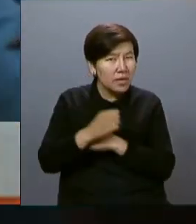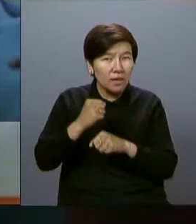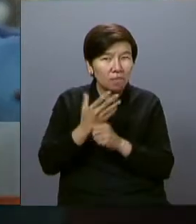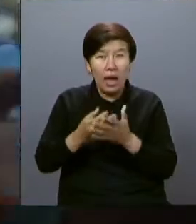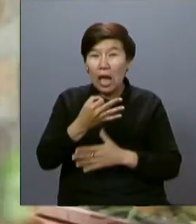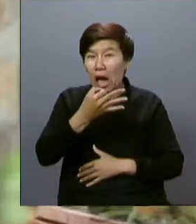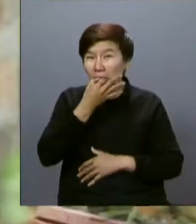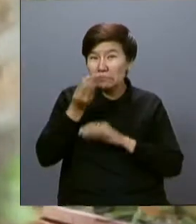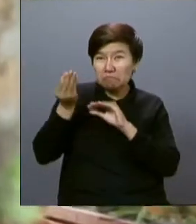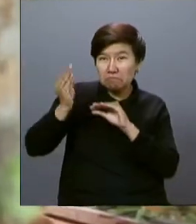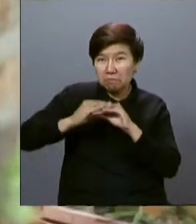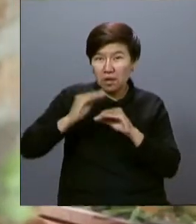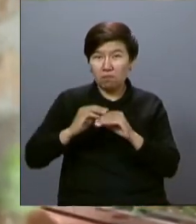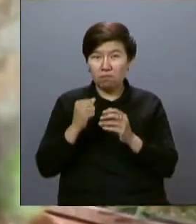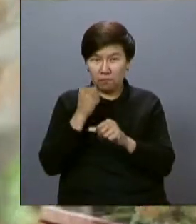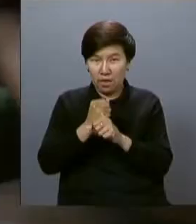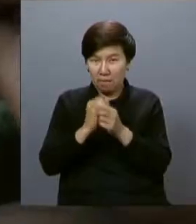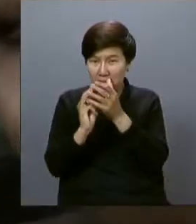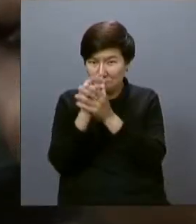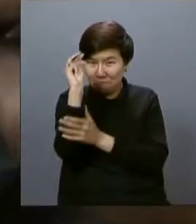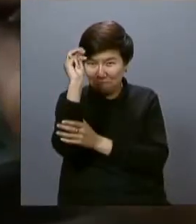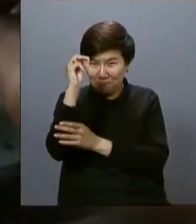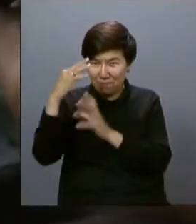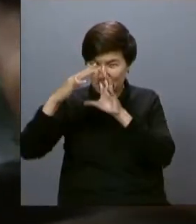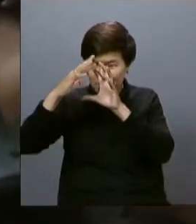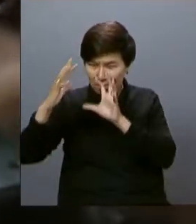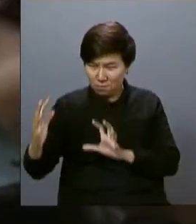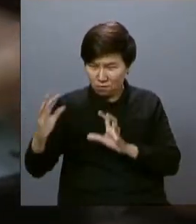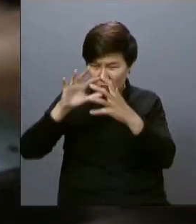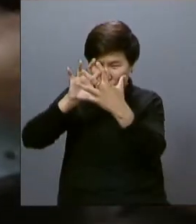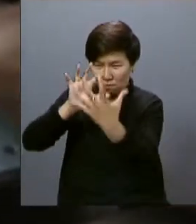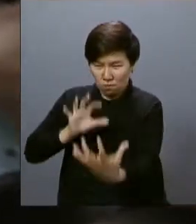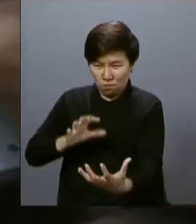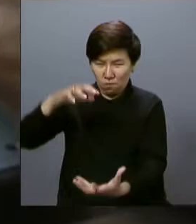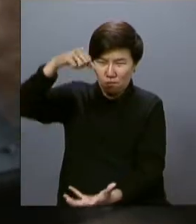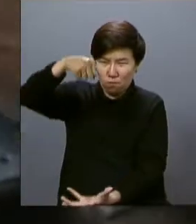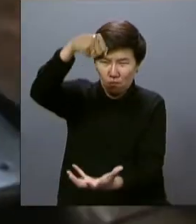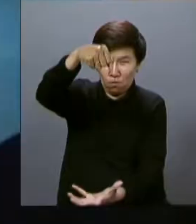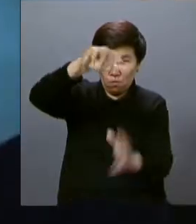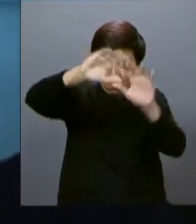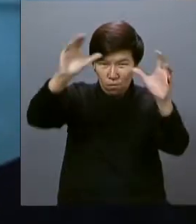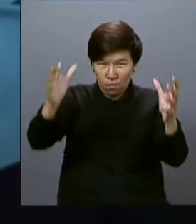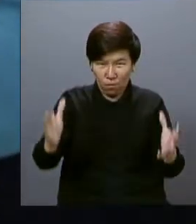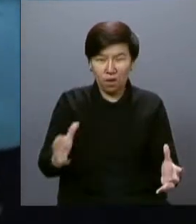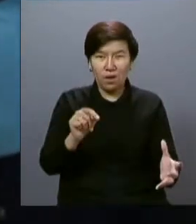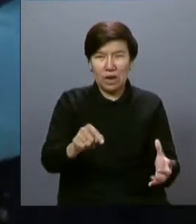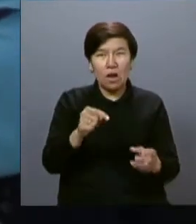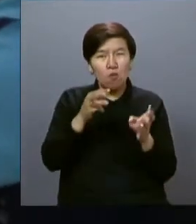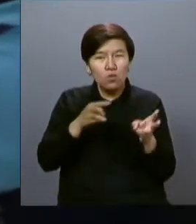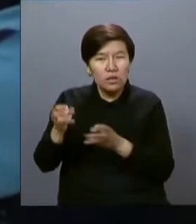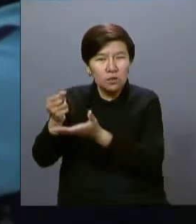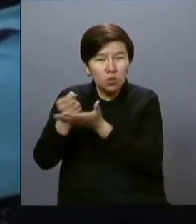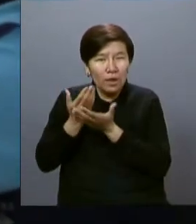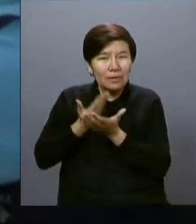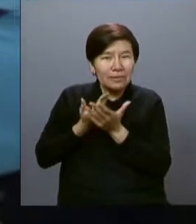ที่สร้างรายได้ให้กับชาวบ้านในตำบลเขาขาวอำเภอละงูจังหวัดสตูลซึ่งถือว่าเป็นอีกหนึ่งทางออกเพื่อเลี้ยงปากเลี้ยงท้องของคน